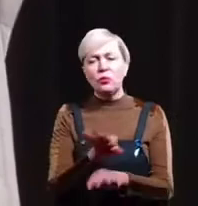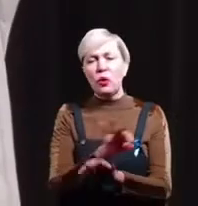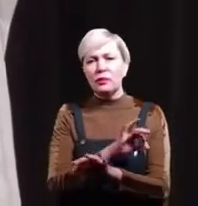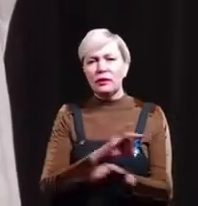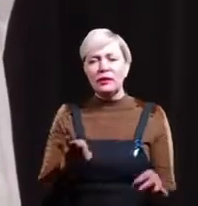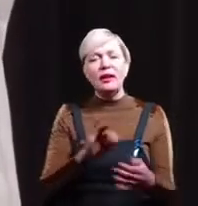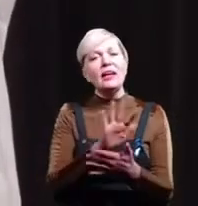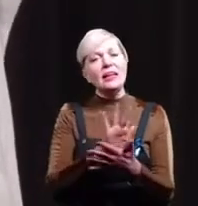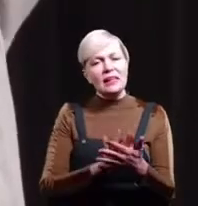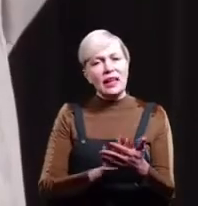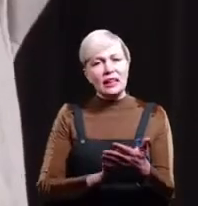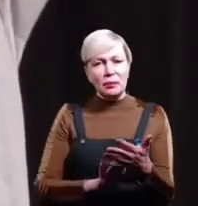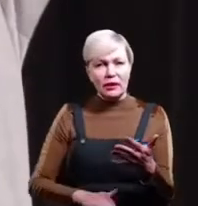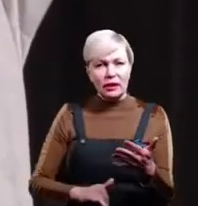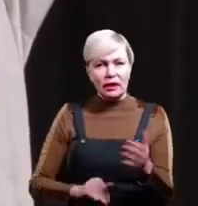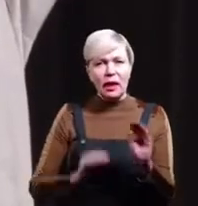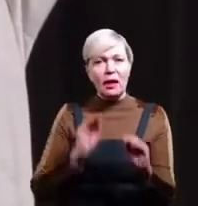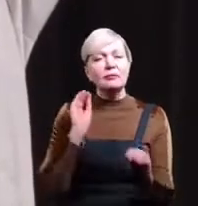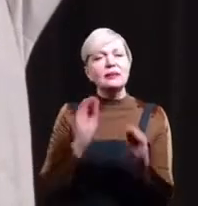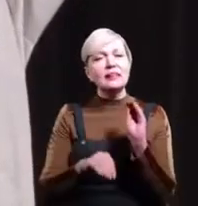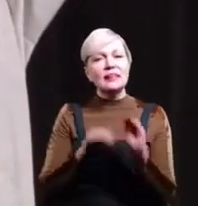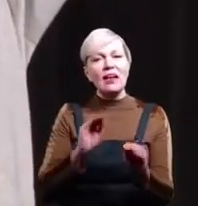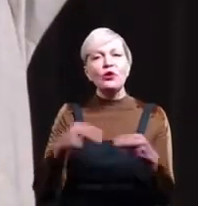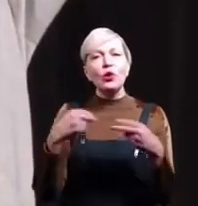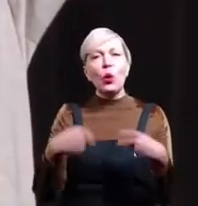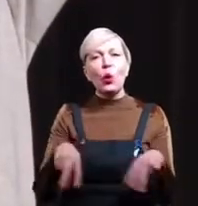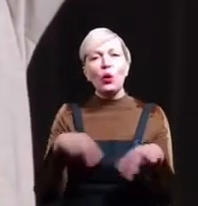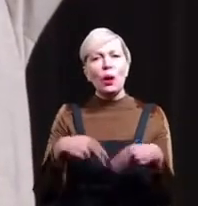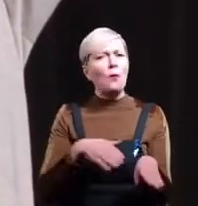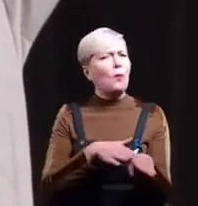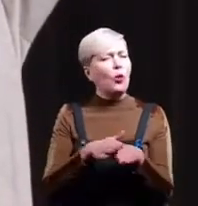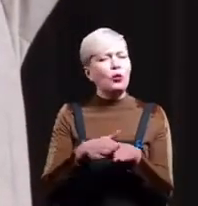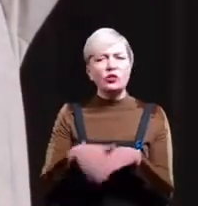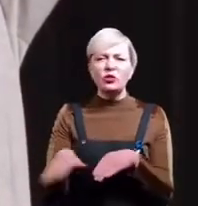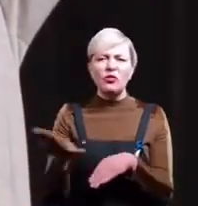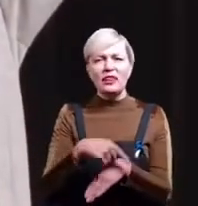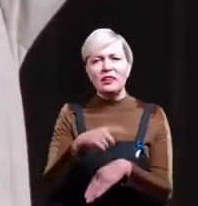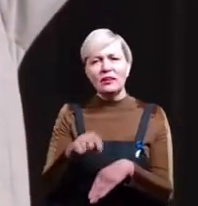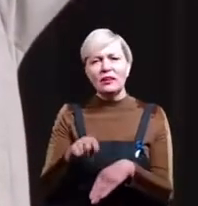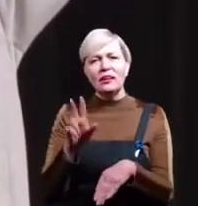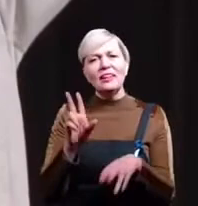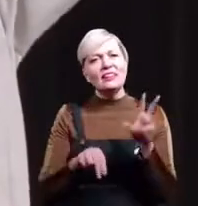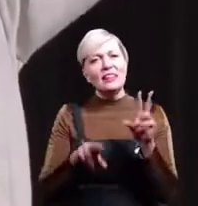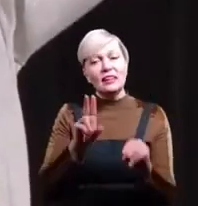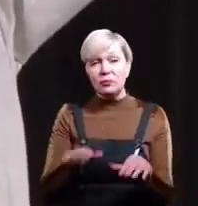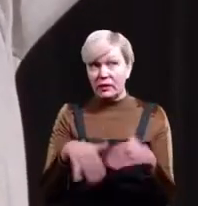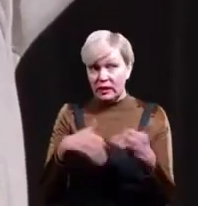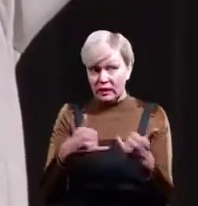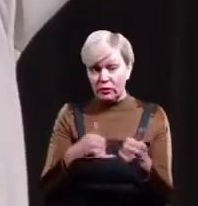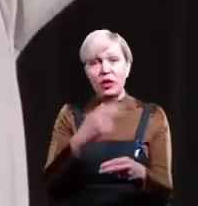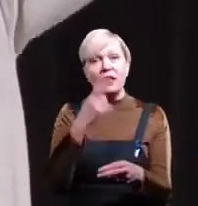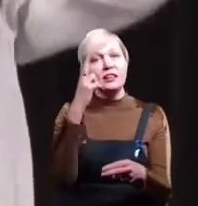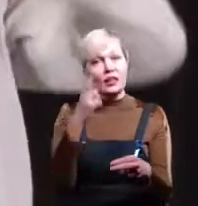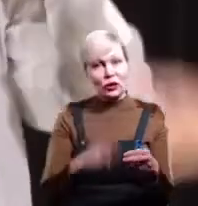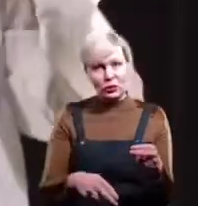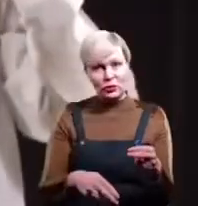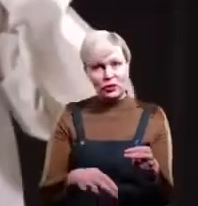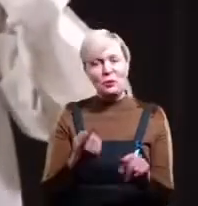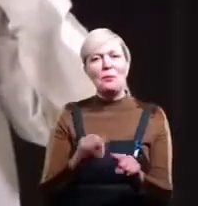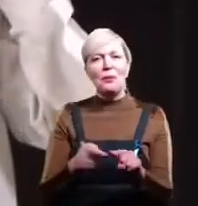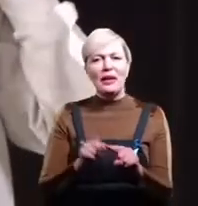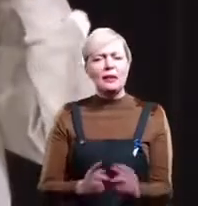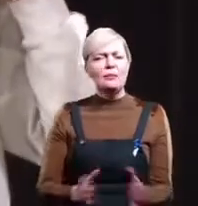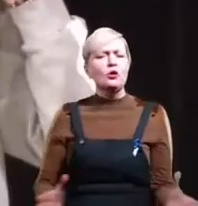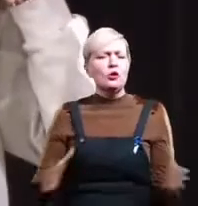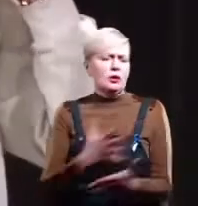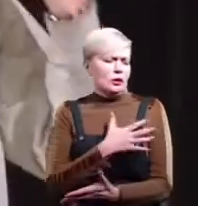продолжаем ставить хореографию, полностью весь номер. Я надеюсь, мы за сегодня закончим это все. Поэтому собрались